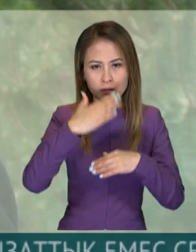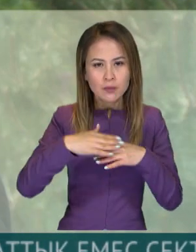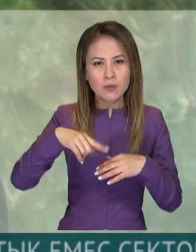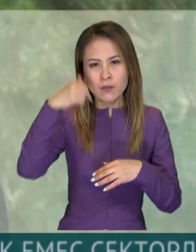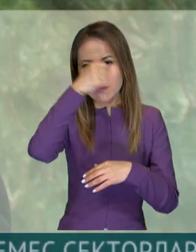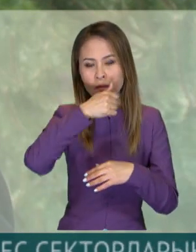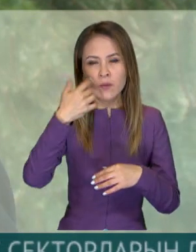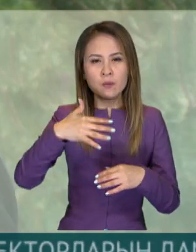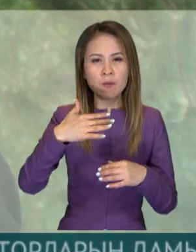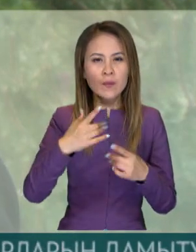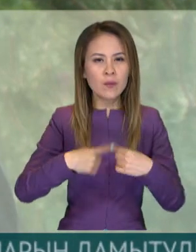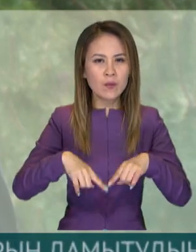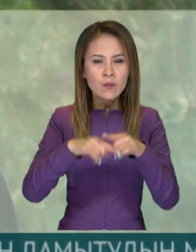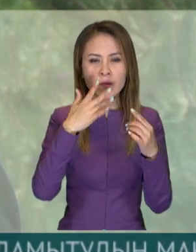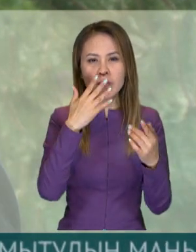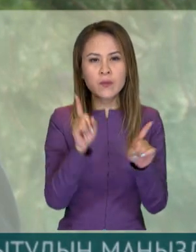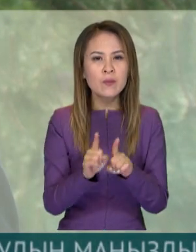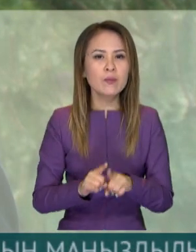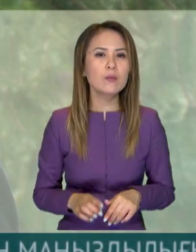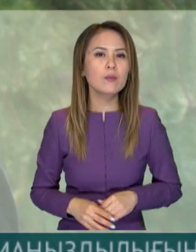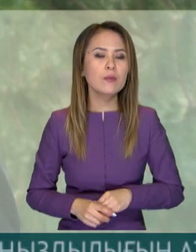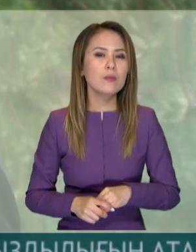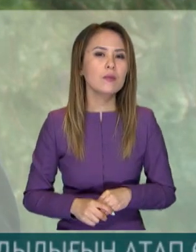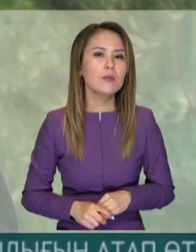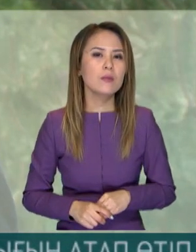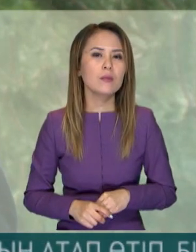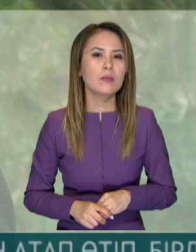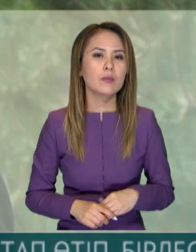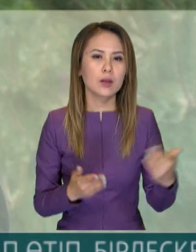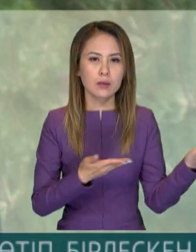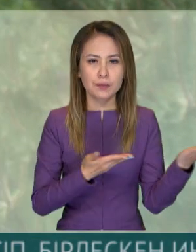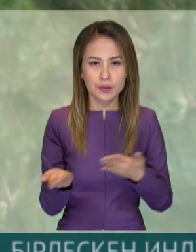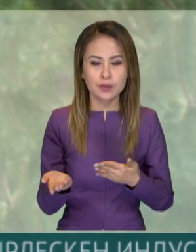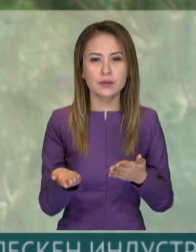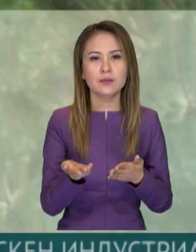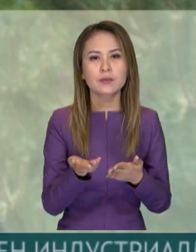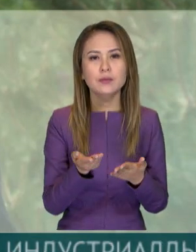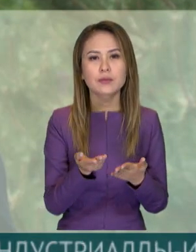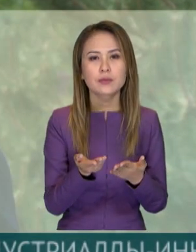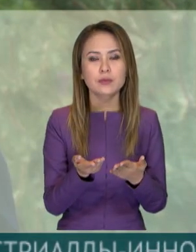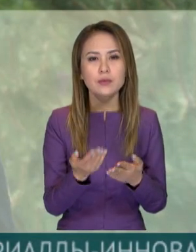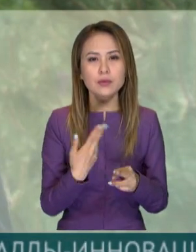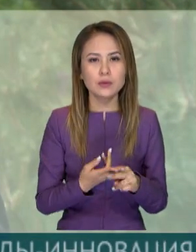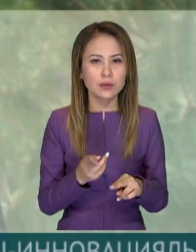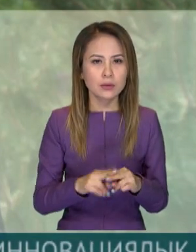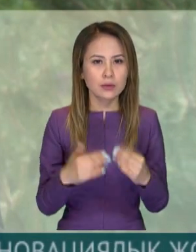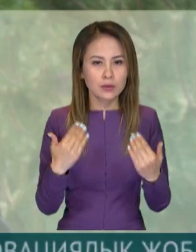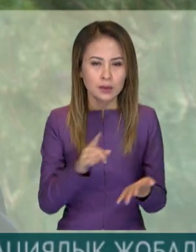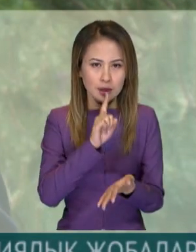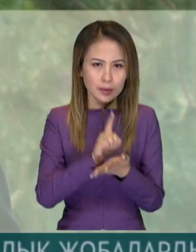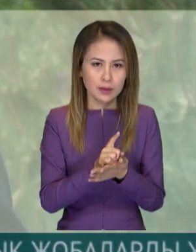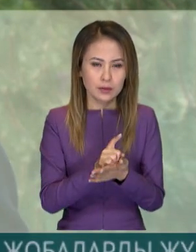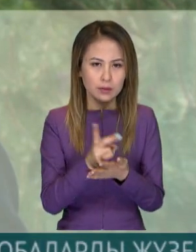50 шақты мекемеге шетелден жаңағы маманды тарту болып табылады. Бұл жерде енді айтып кету